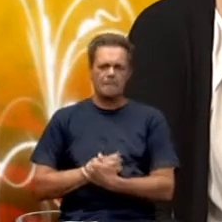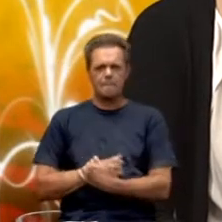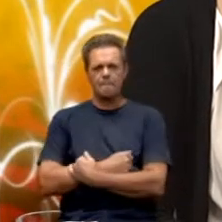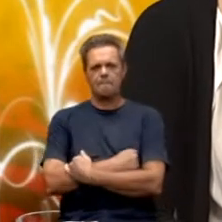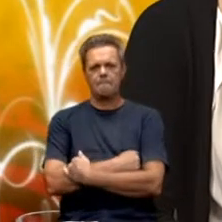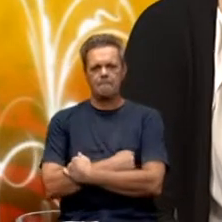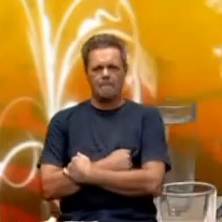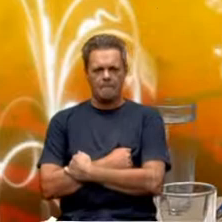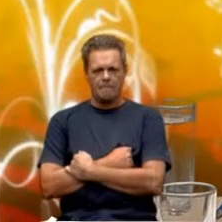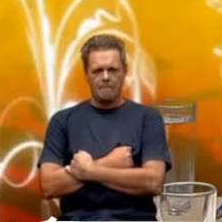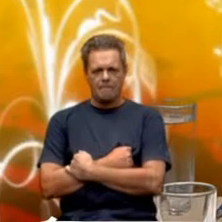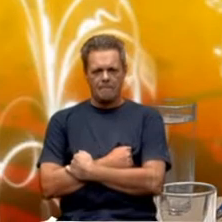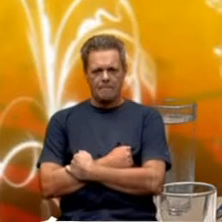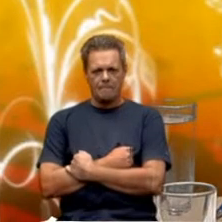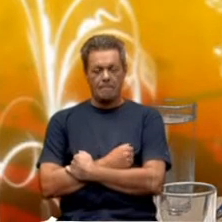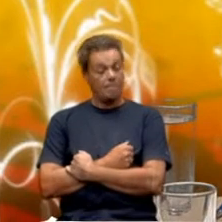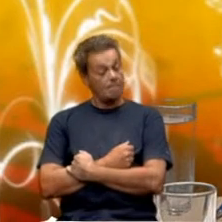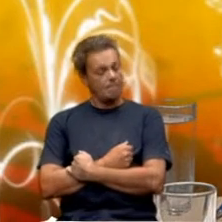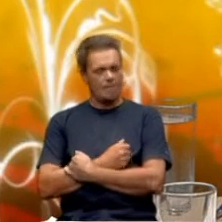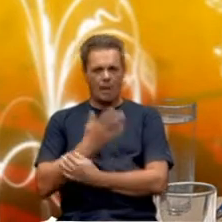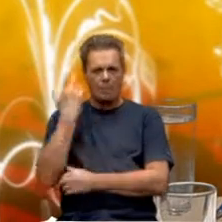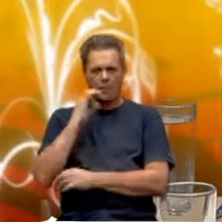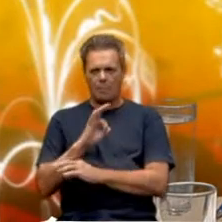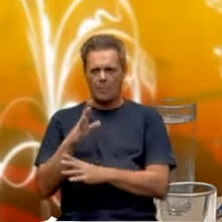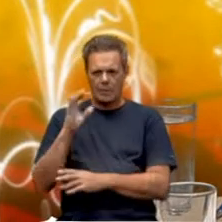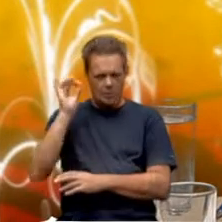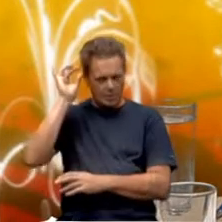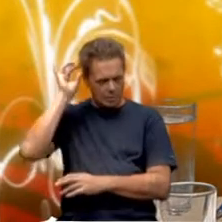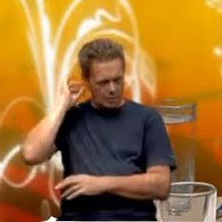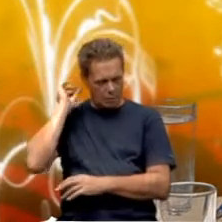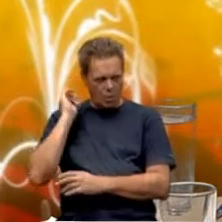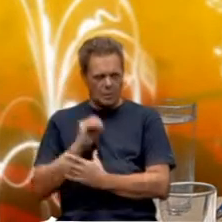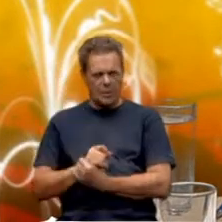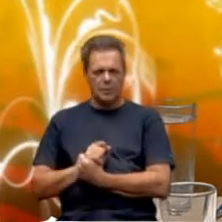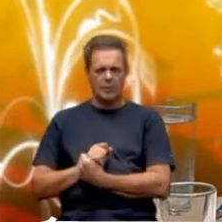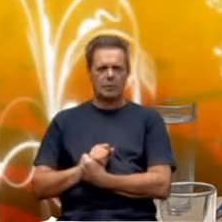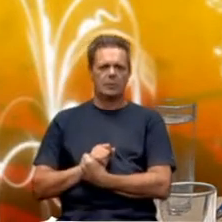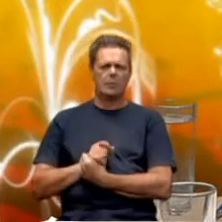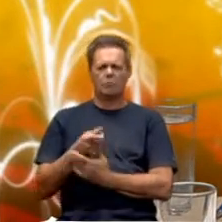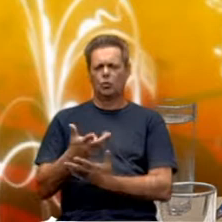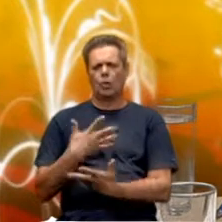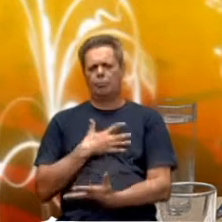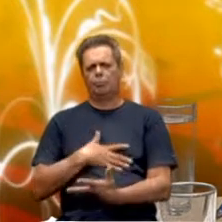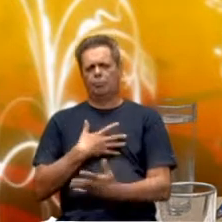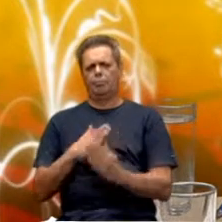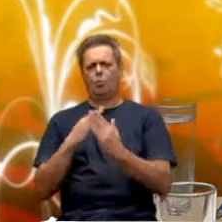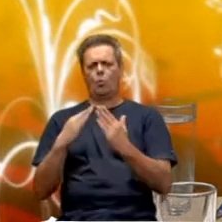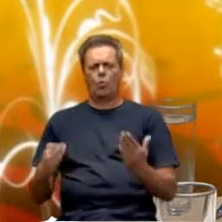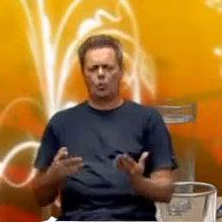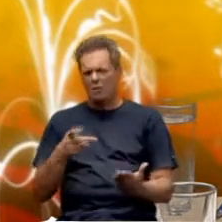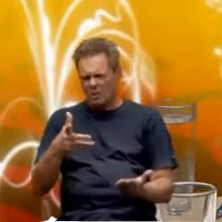rečenicom. Bila sam bez kose. Normalno, iz početka je to bila jedna tragedija u kući. Jer su to sad